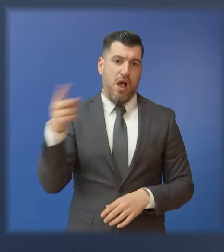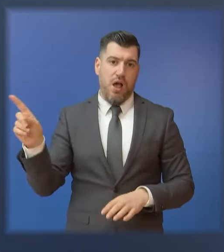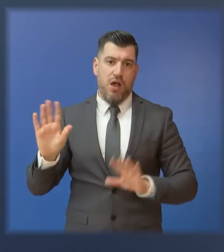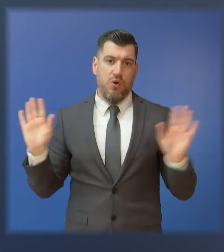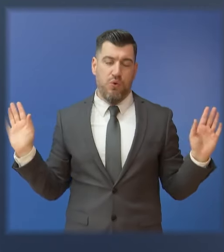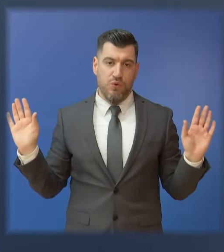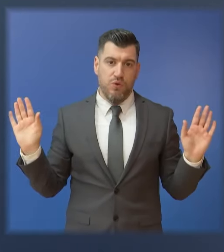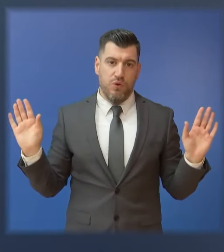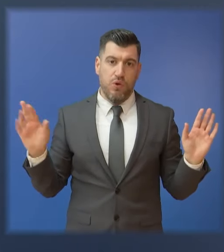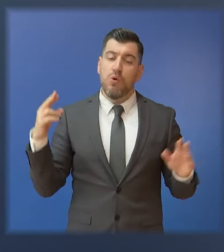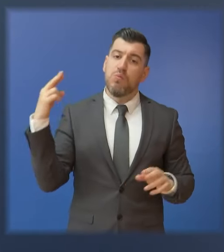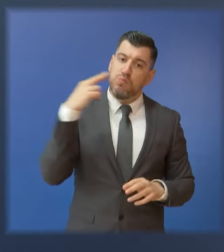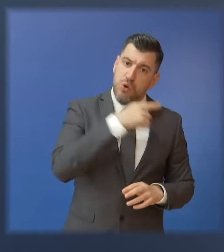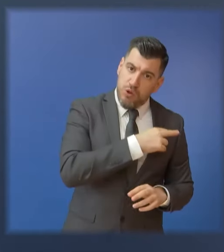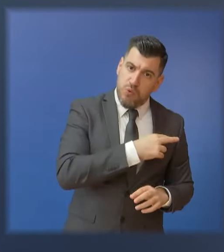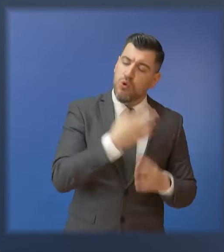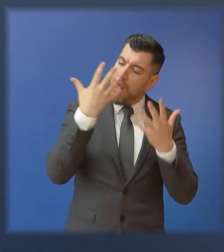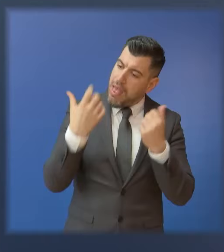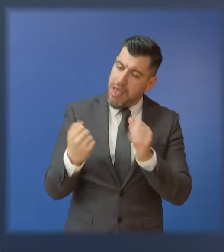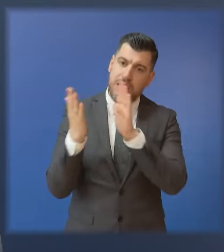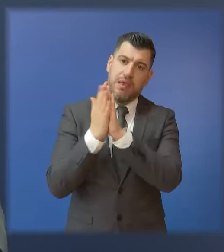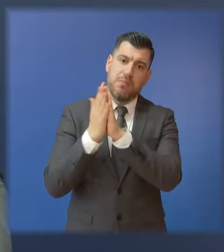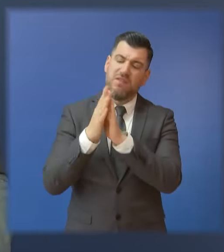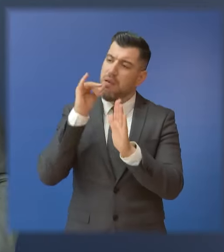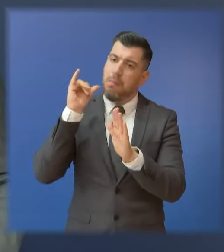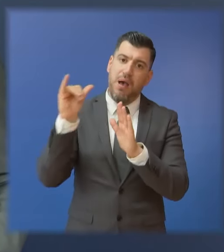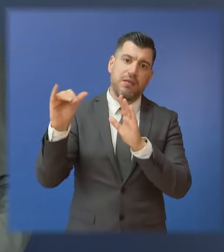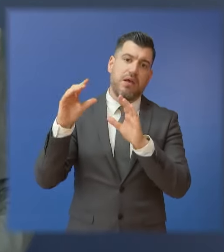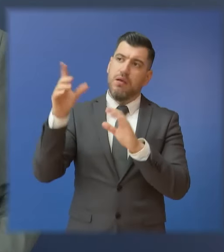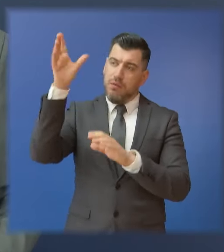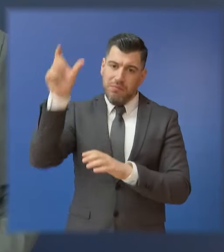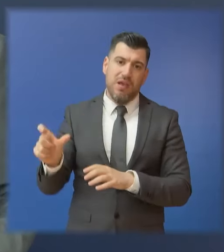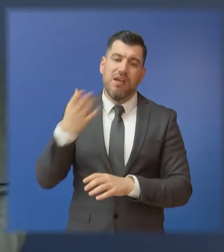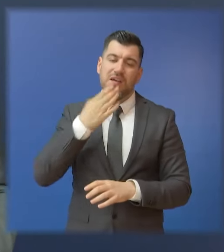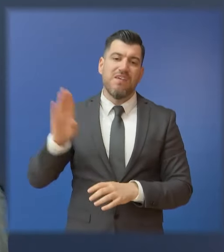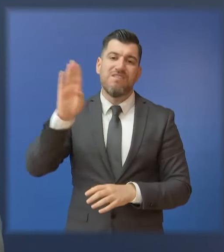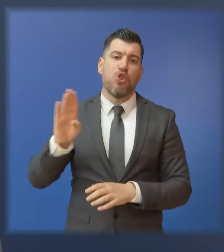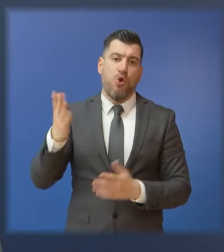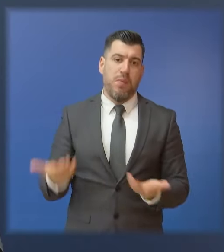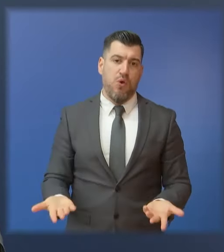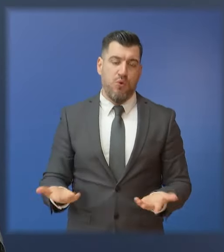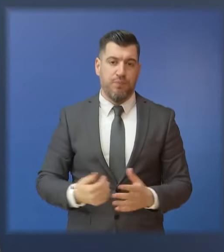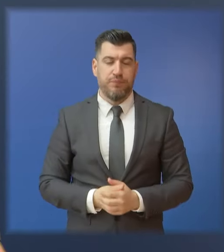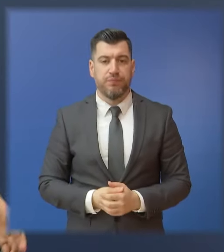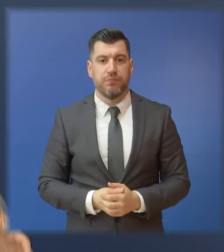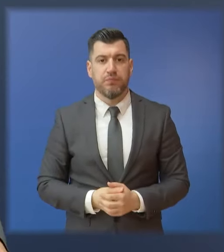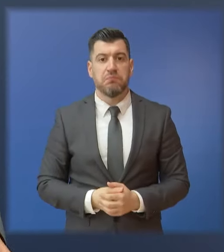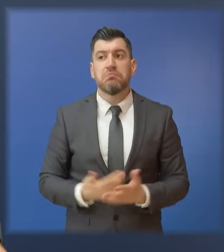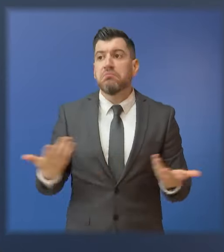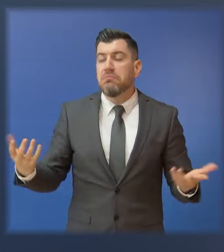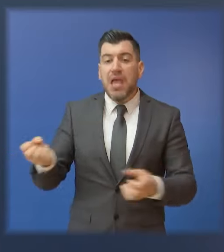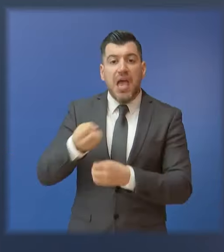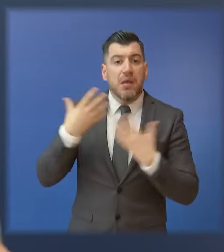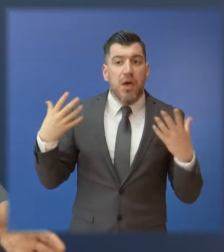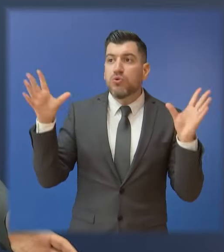συναντήθηκε ή όχι ο πρωθυπουργός με τον οικουμενικό πατριάρχη επαναλαμβάνω αυτό που απάντησα στη συνάδελφός ότι δεν έχω καμία τέτοια ενημέρωση ούτε κάποια τέτοια